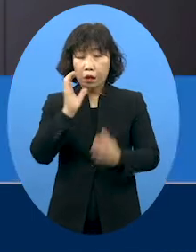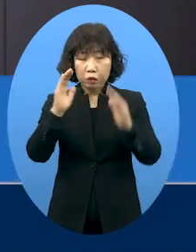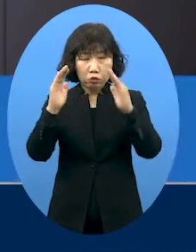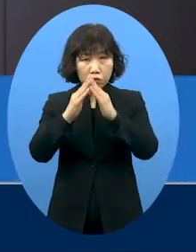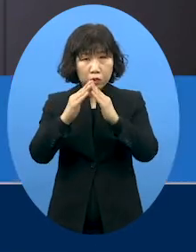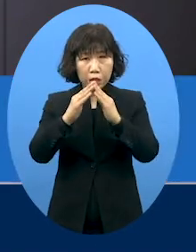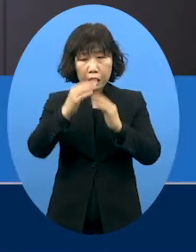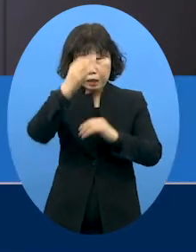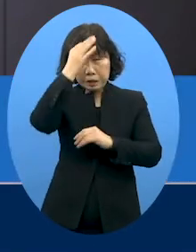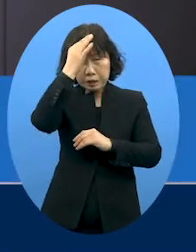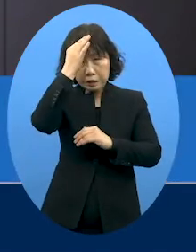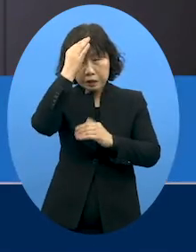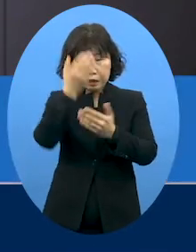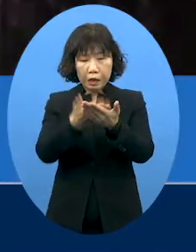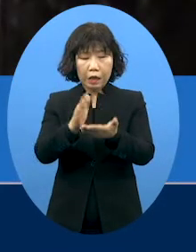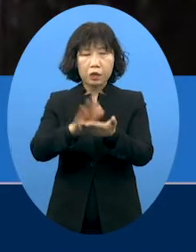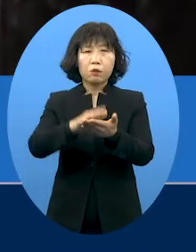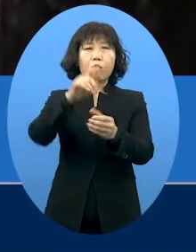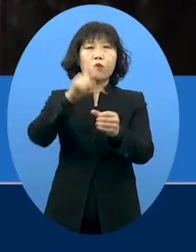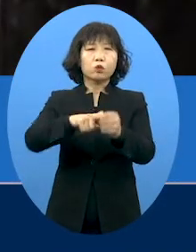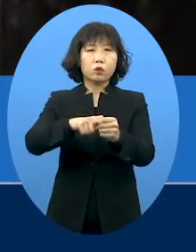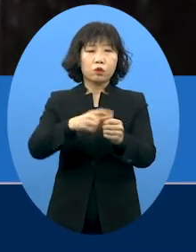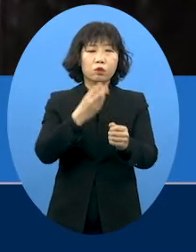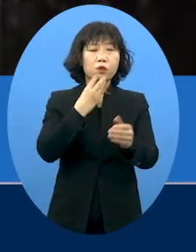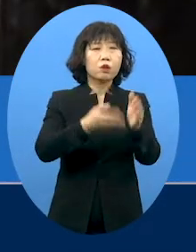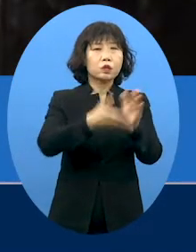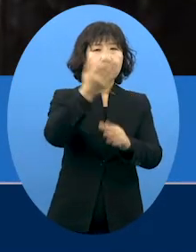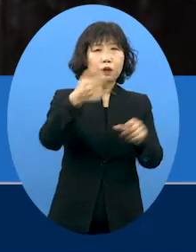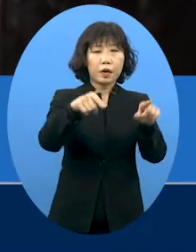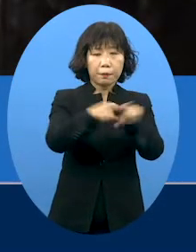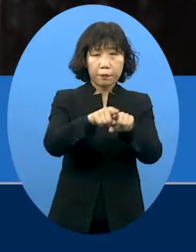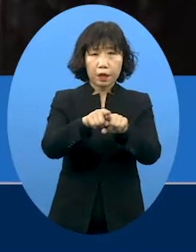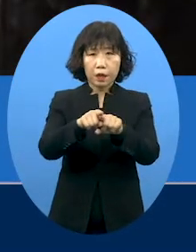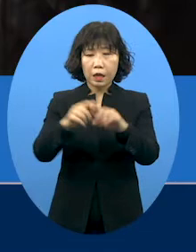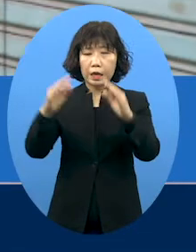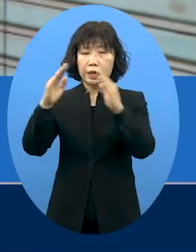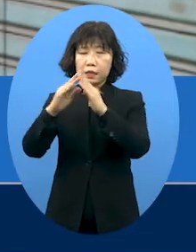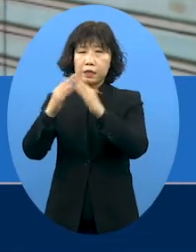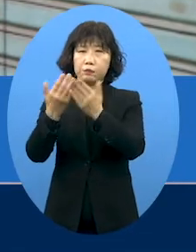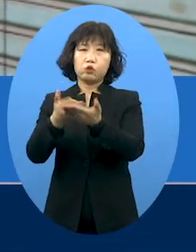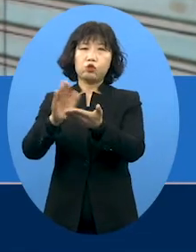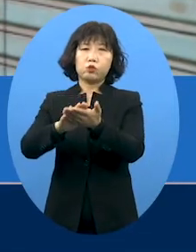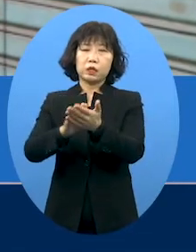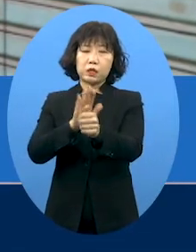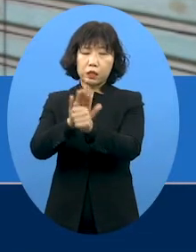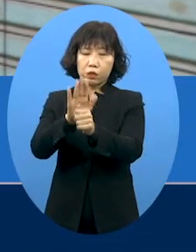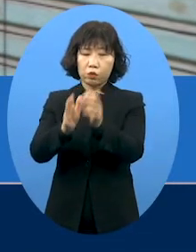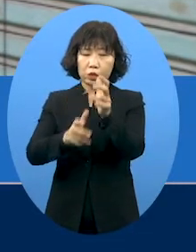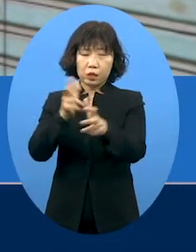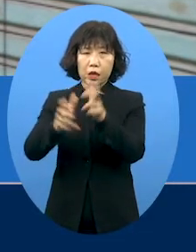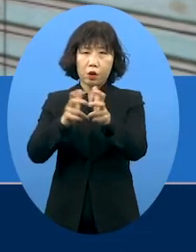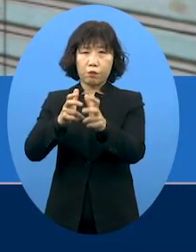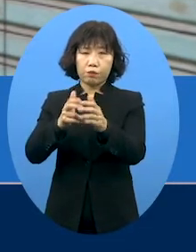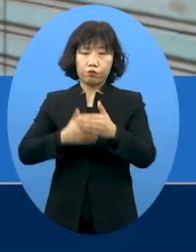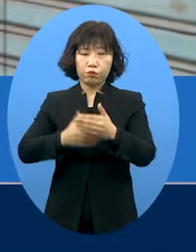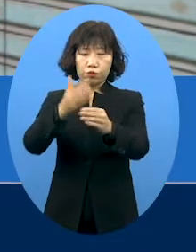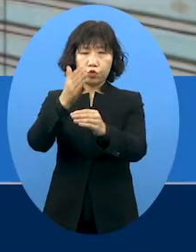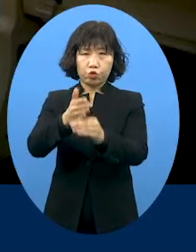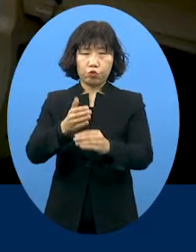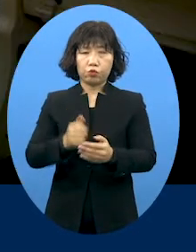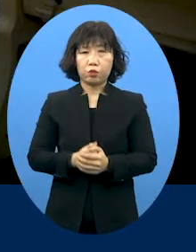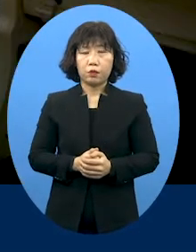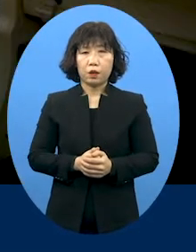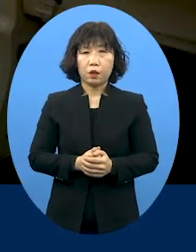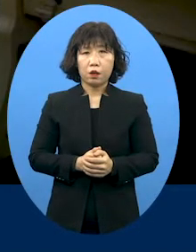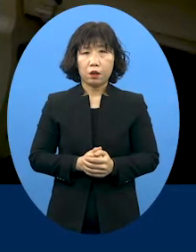노후 1주택의 성능 개선을 위해 동대문구는 서울시와 함께 서울 가 꿈 주택 집수리 지원 사업을 진행합니다